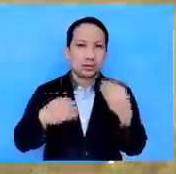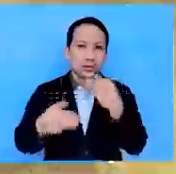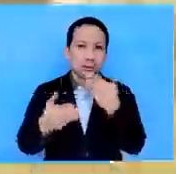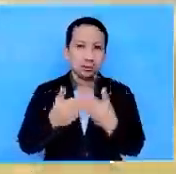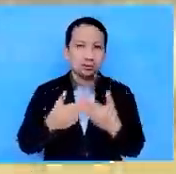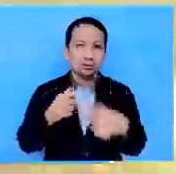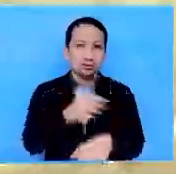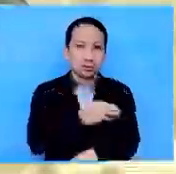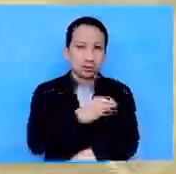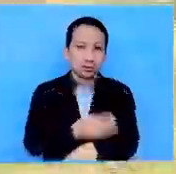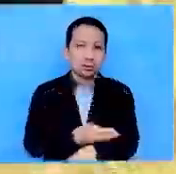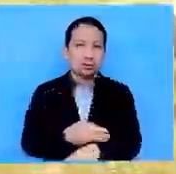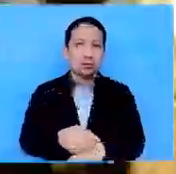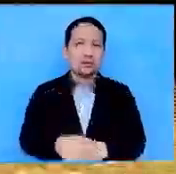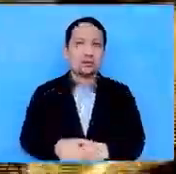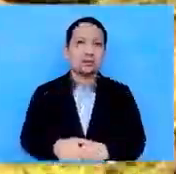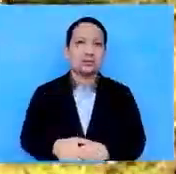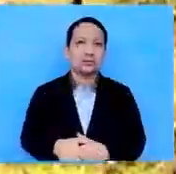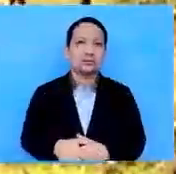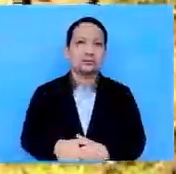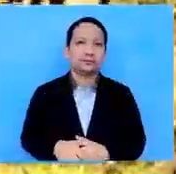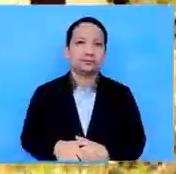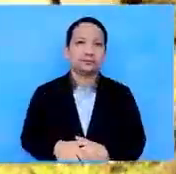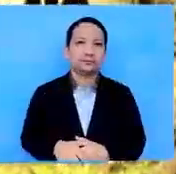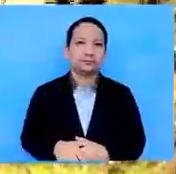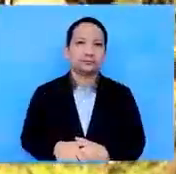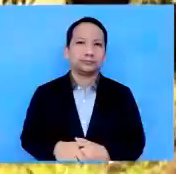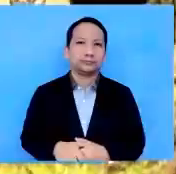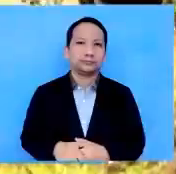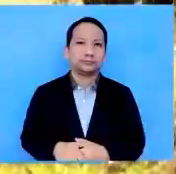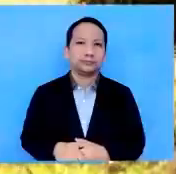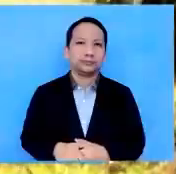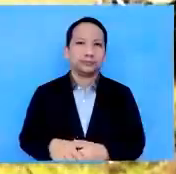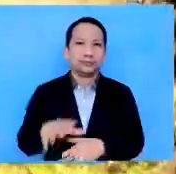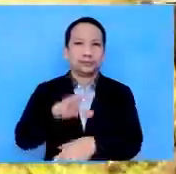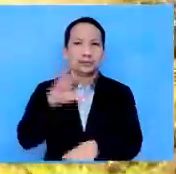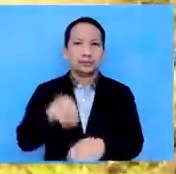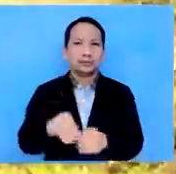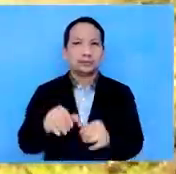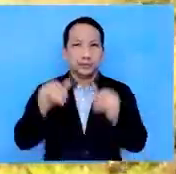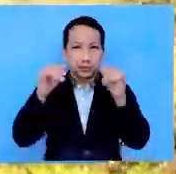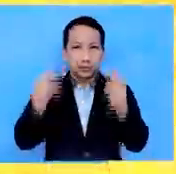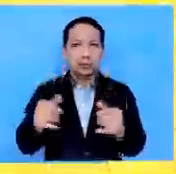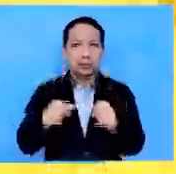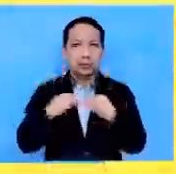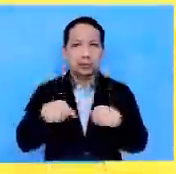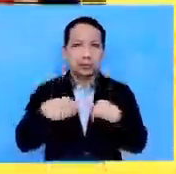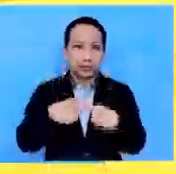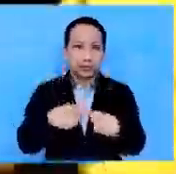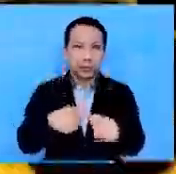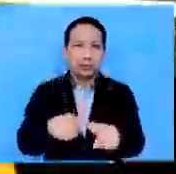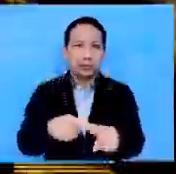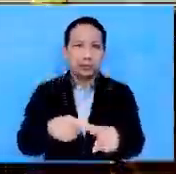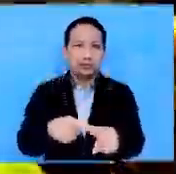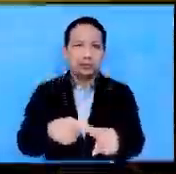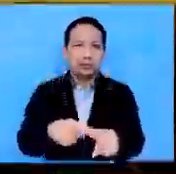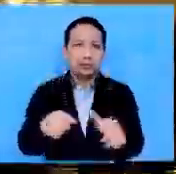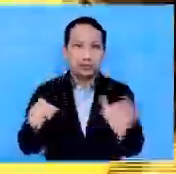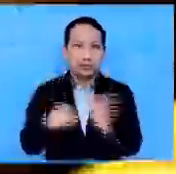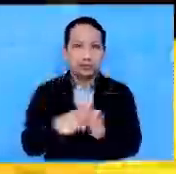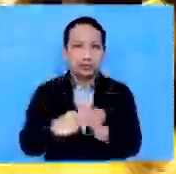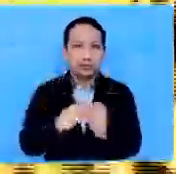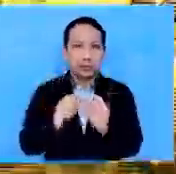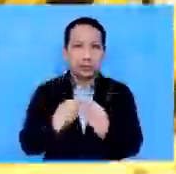pinangangaralan pagat Bahagi na ng kultura ang pasungay at karera ng kalabaw mariin pa rin itong tinututulan